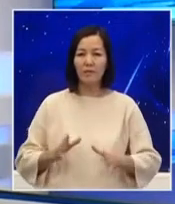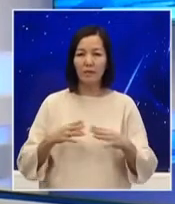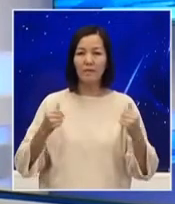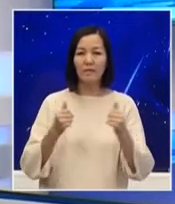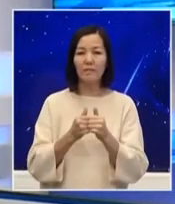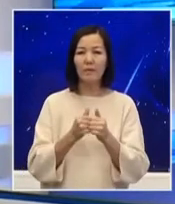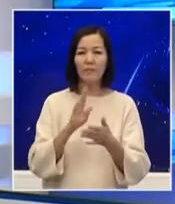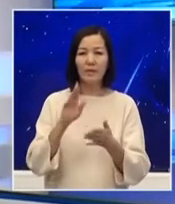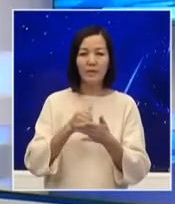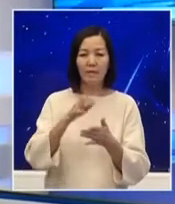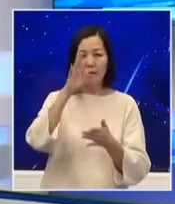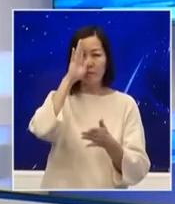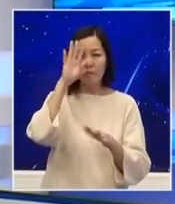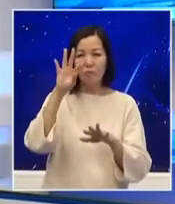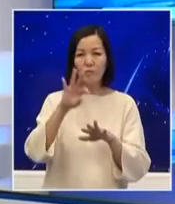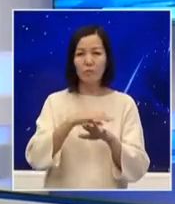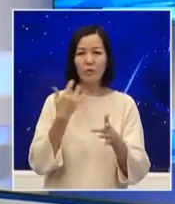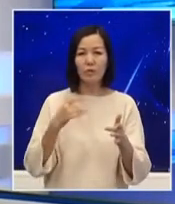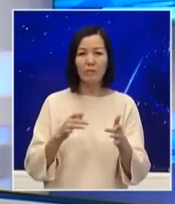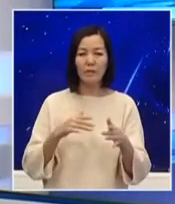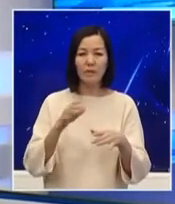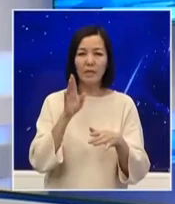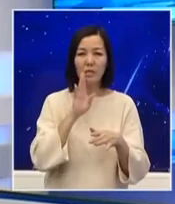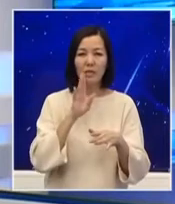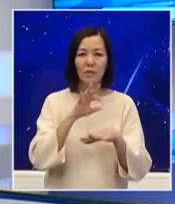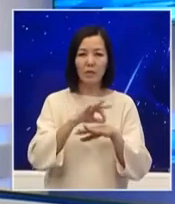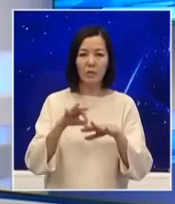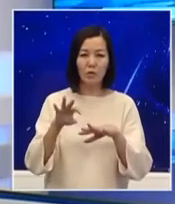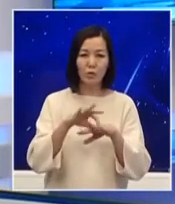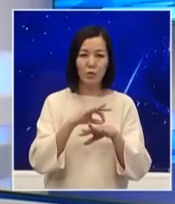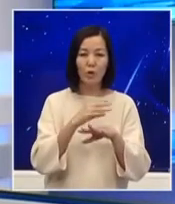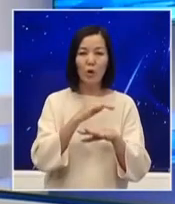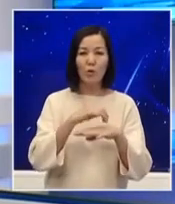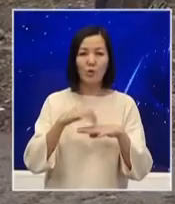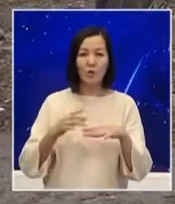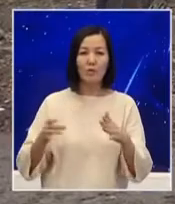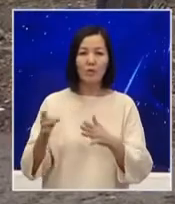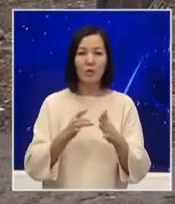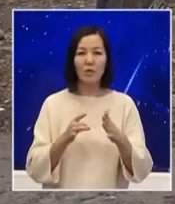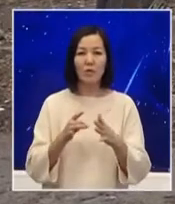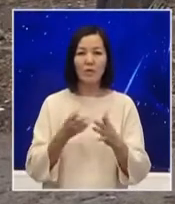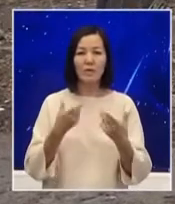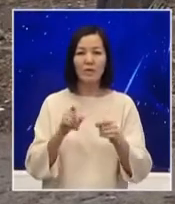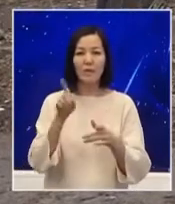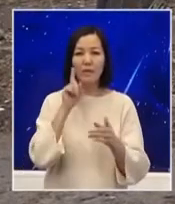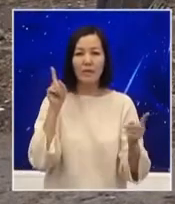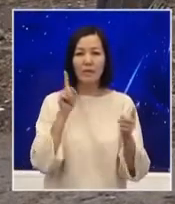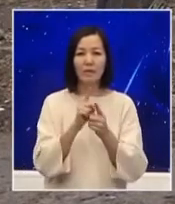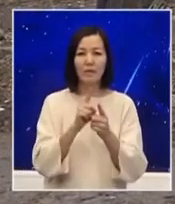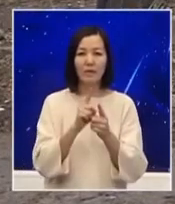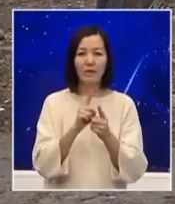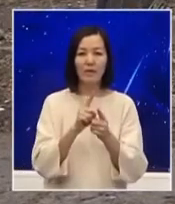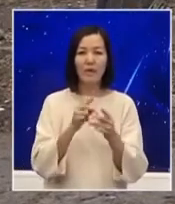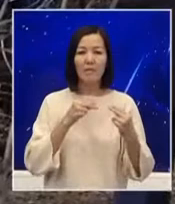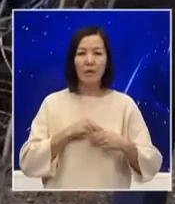из Жамбылской области, его супруга из Кокшетауской. Судьба их свела на Жетысусской земле, куда молодые специалисты в свое время приехали